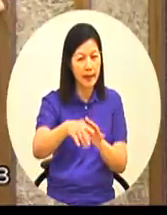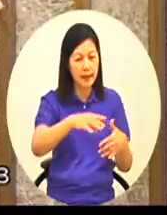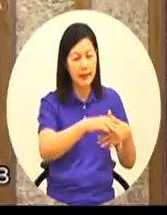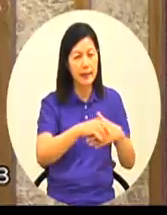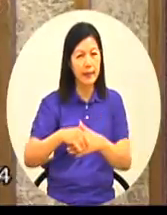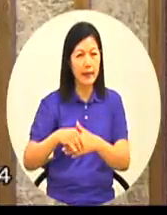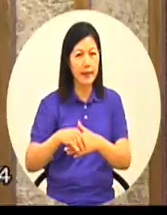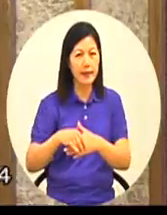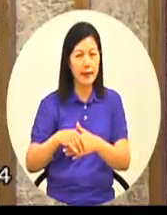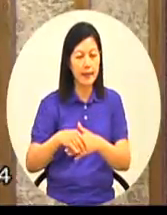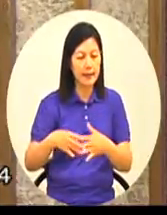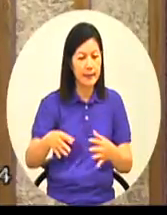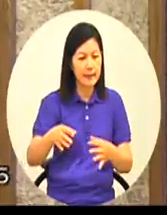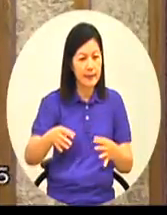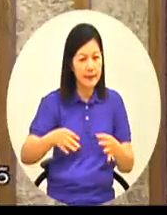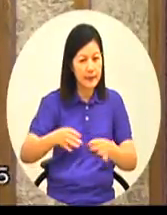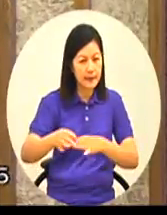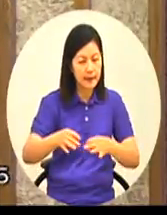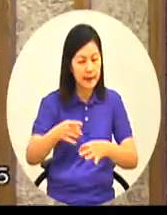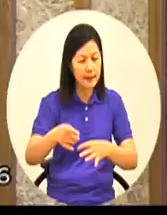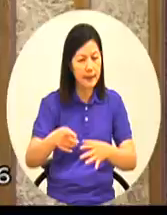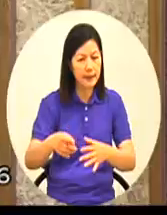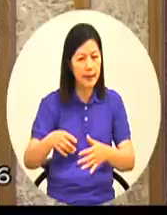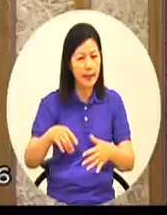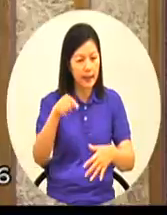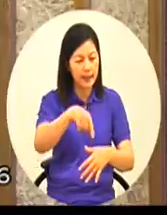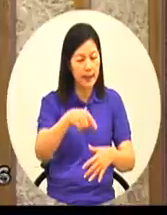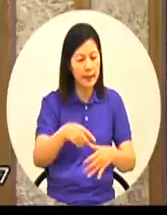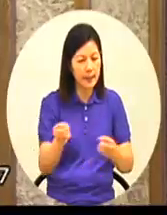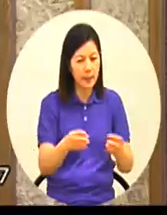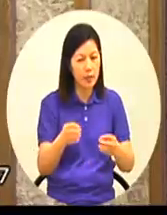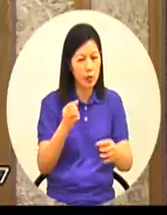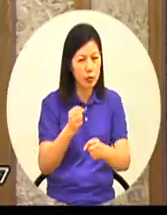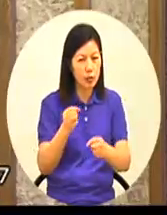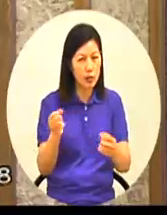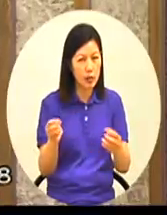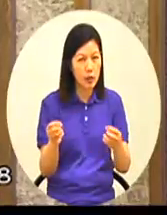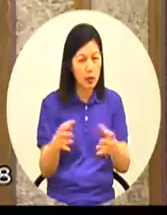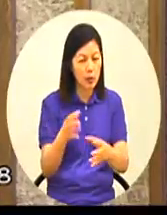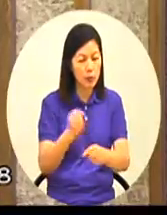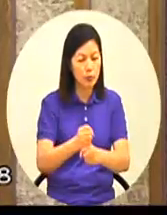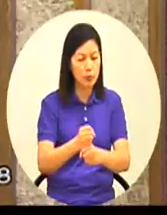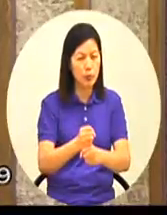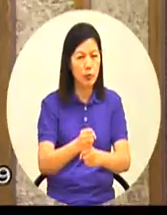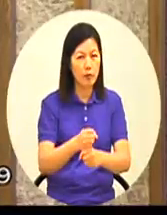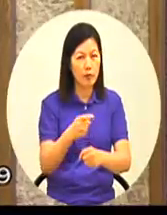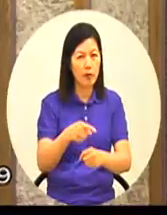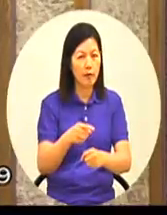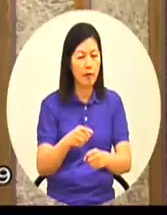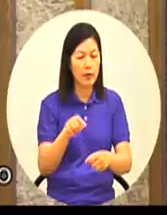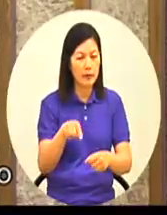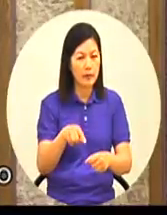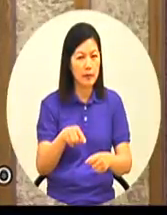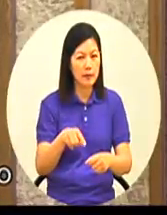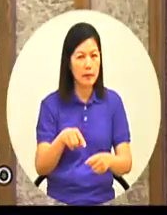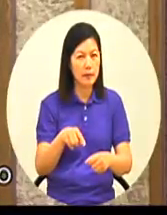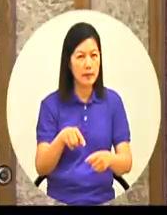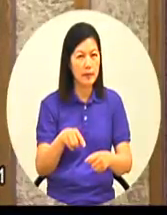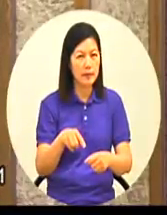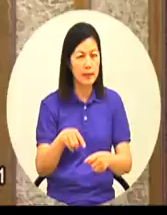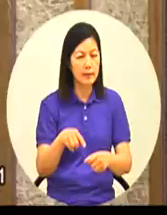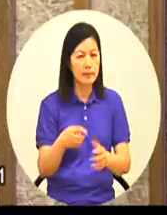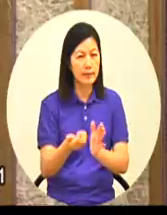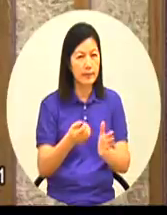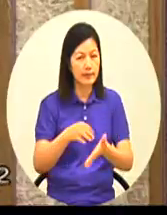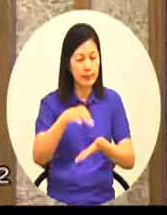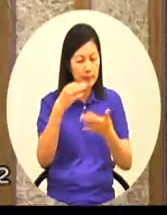这个荷商的部分来高雄洽谈这个合作的可能性。所以接下来我们其实也很谢谢那个议员的一个提醒，我们事实上就像您说的，